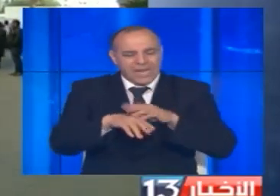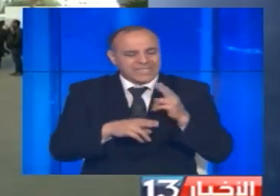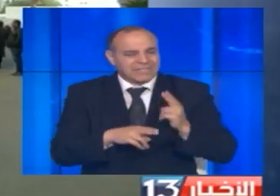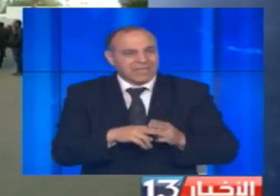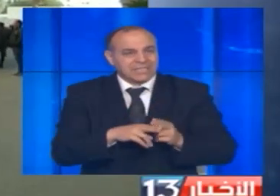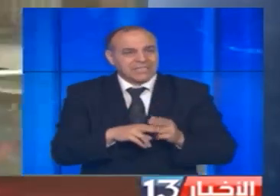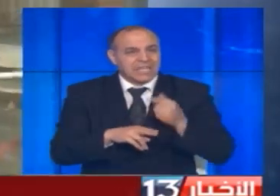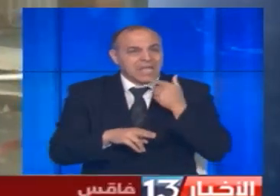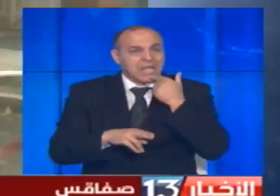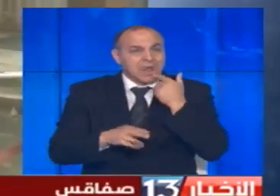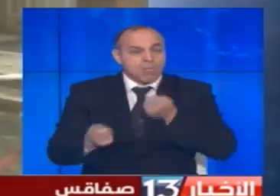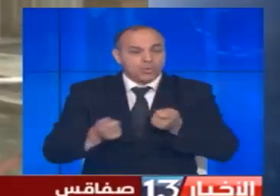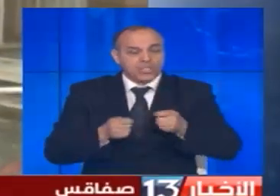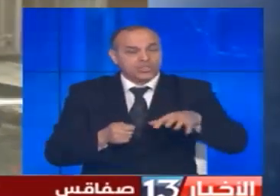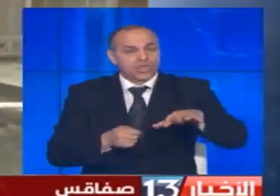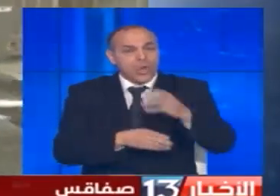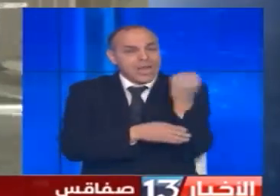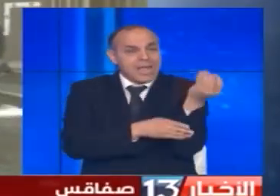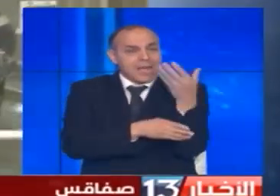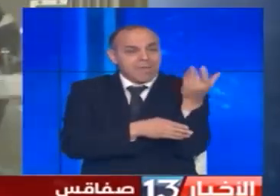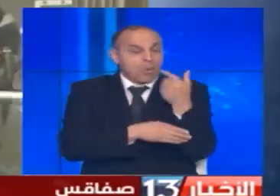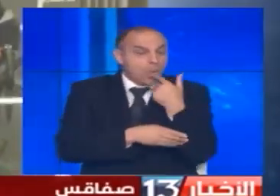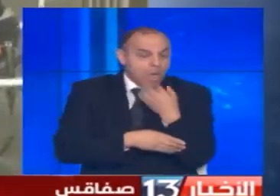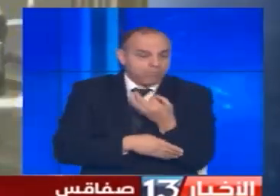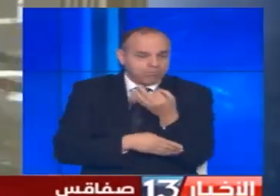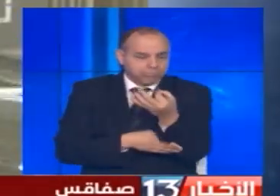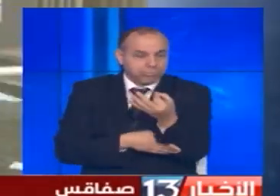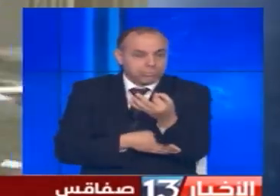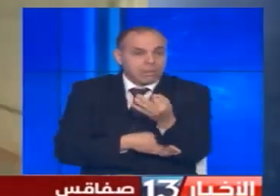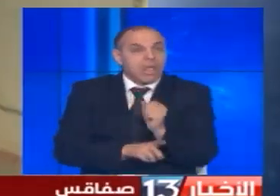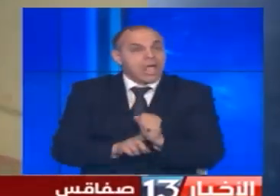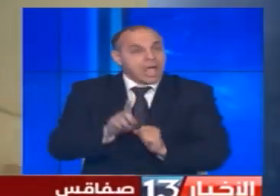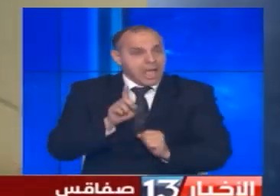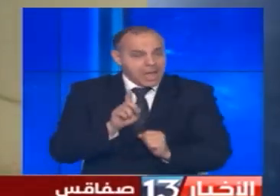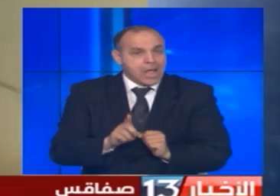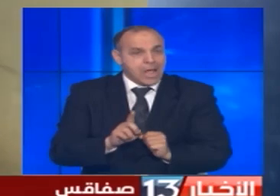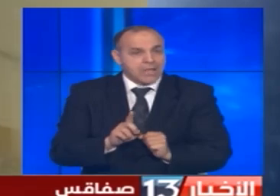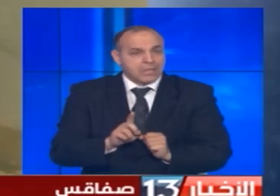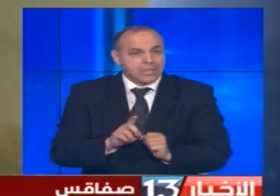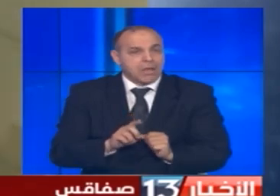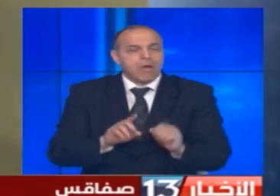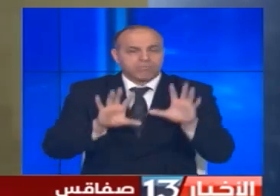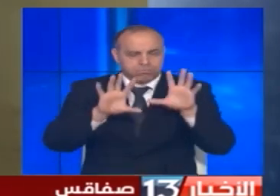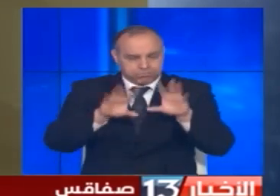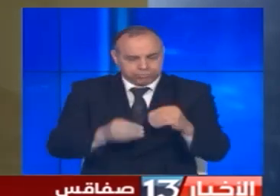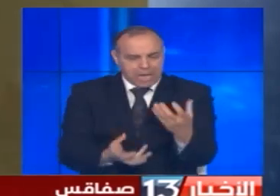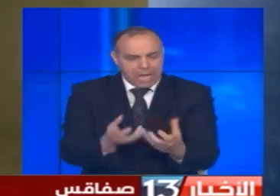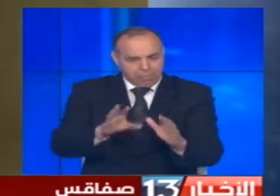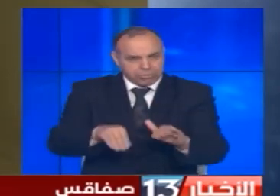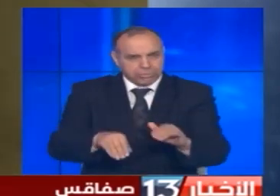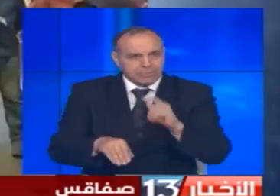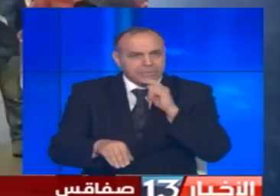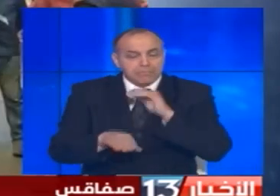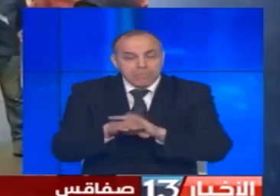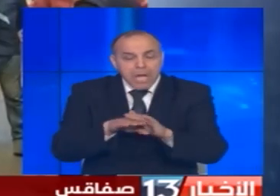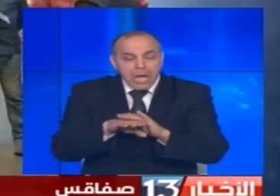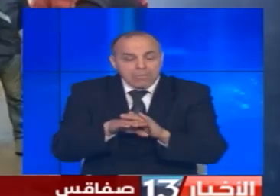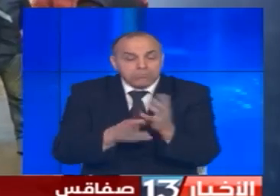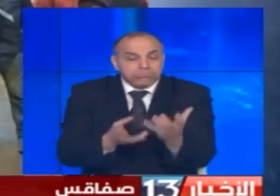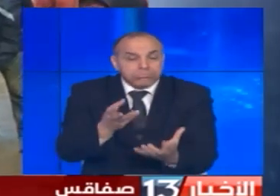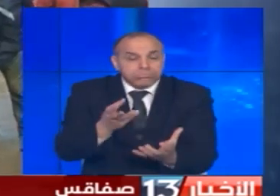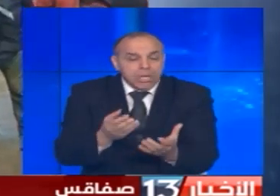صفاقس. المدير الجهوي للحماية المدنية بالجهة مراد المشري قال إنه تم إخماد الحريق ولا تزال أسباب